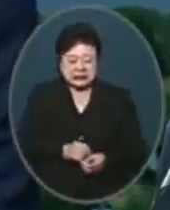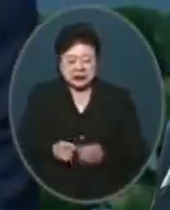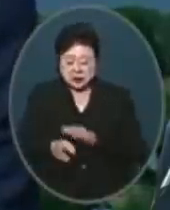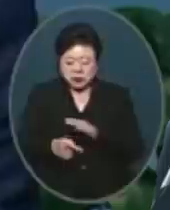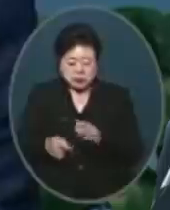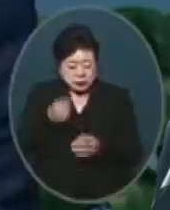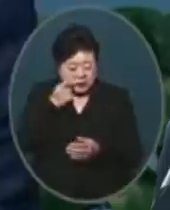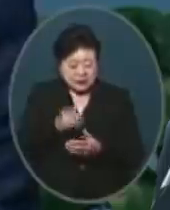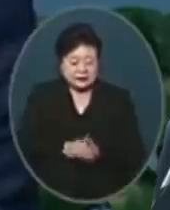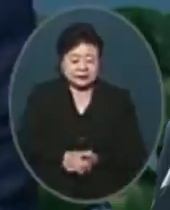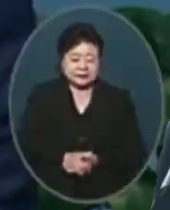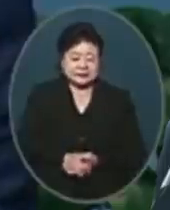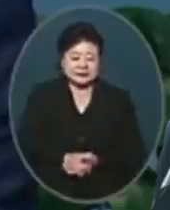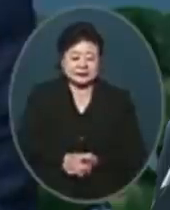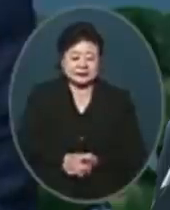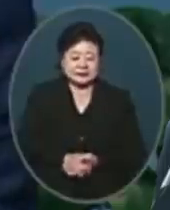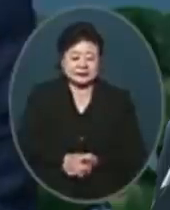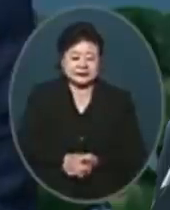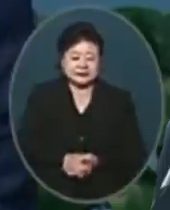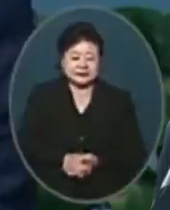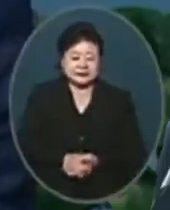훔쳐갈 수가 없습니다.